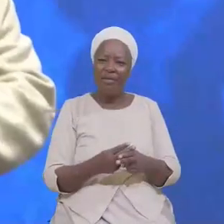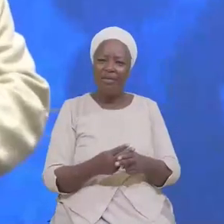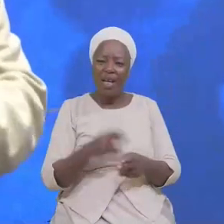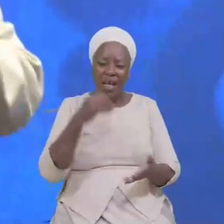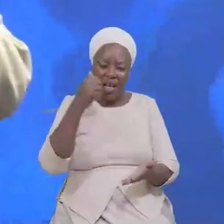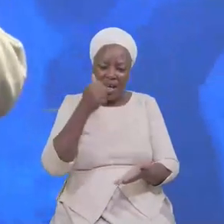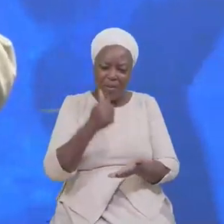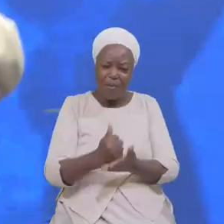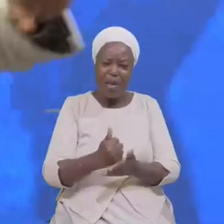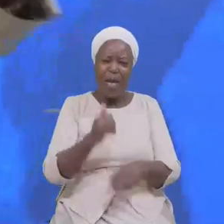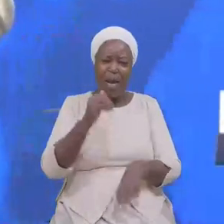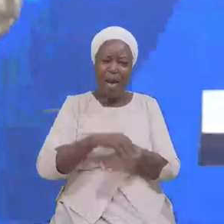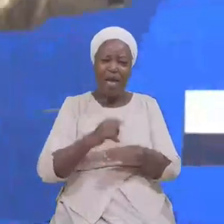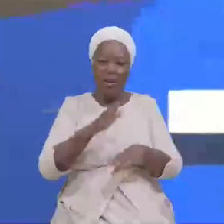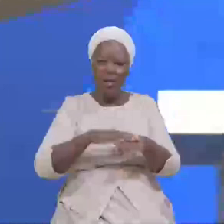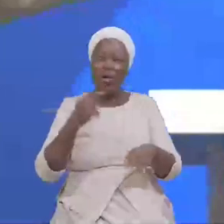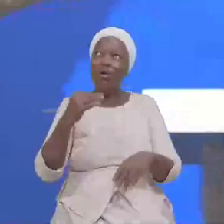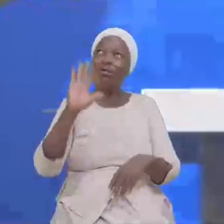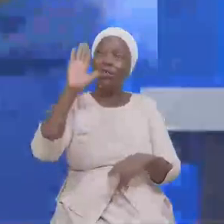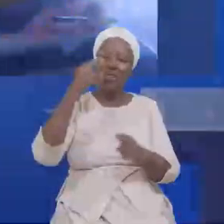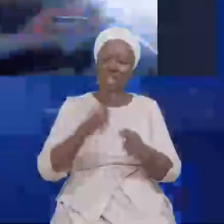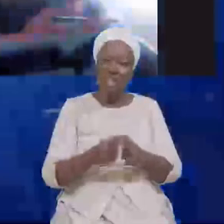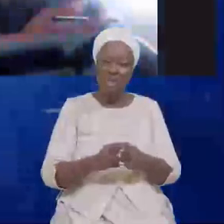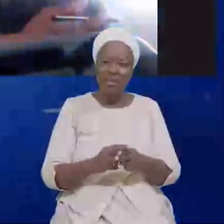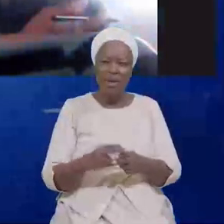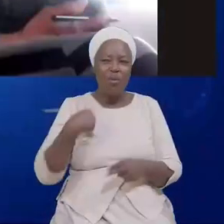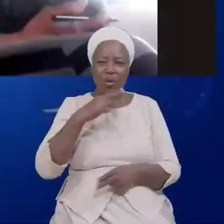à la mention de son nom. Et nous sommes là.